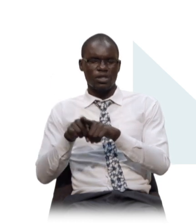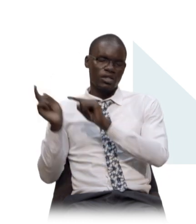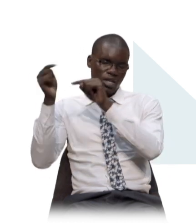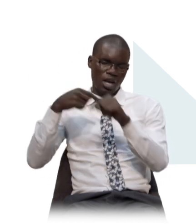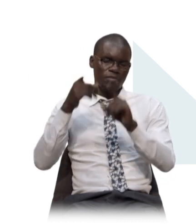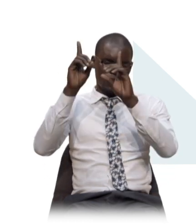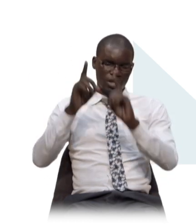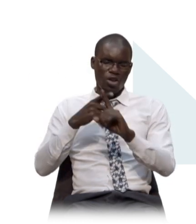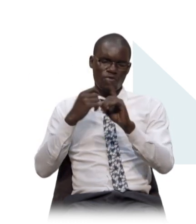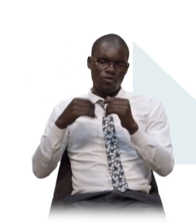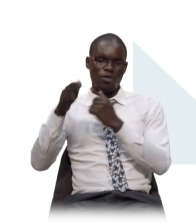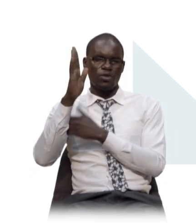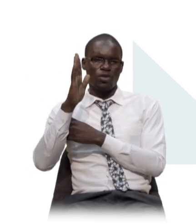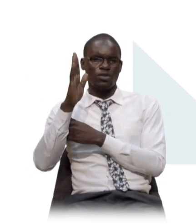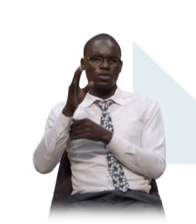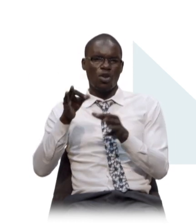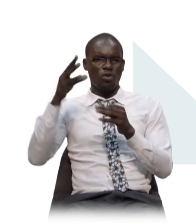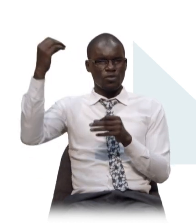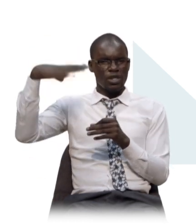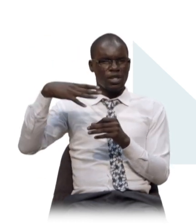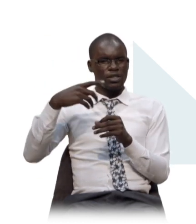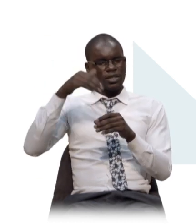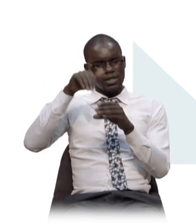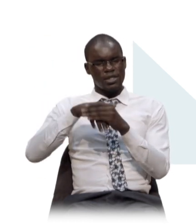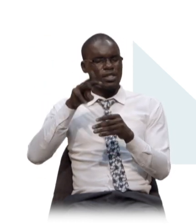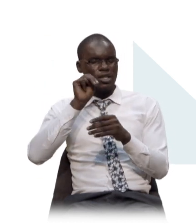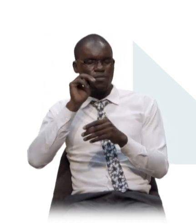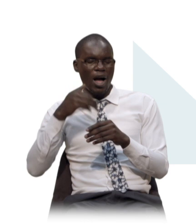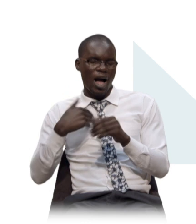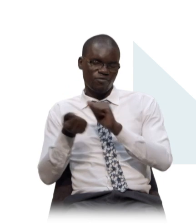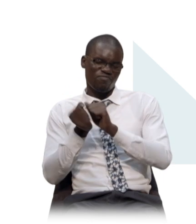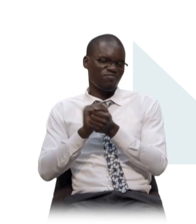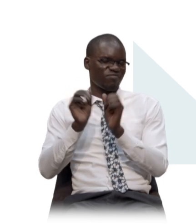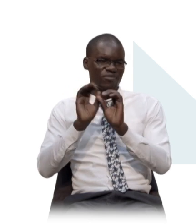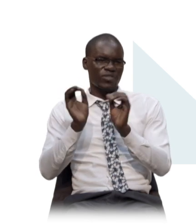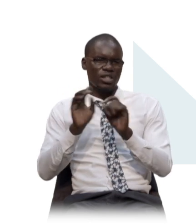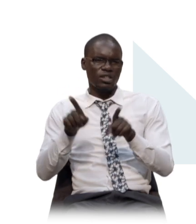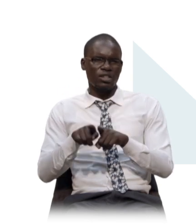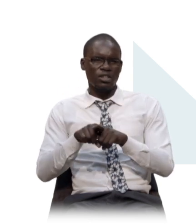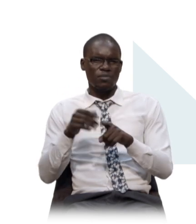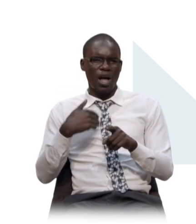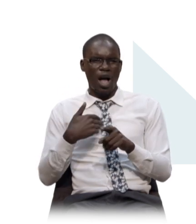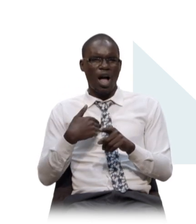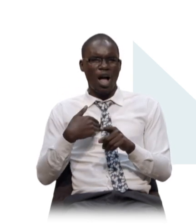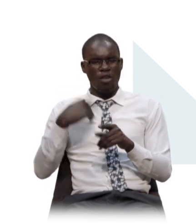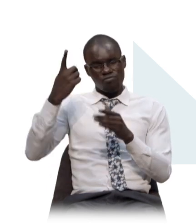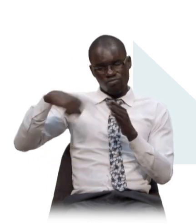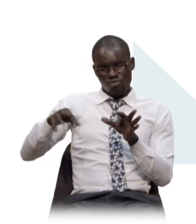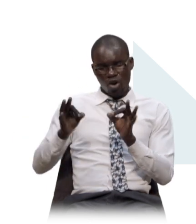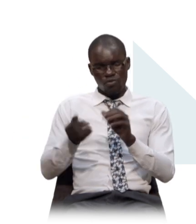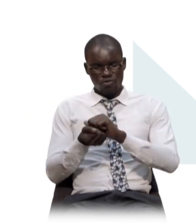kwa Baba wa mianga. Kwake hakuna kubadilika wala kifuli cha